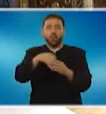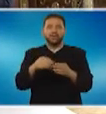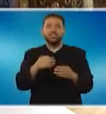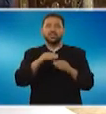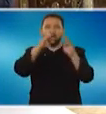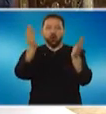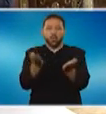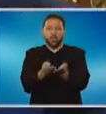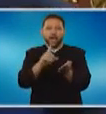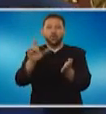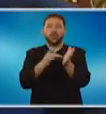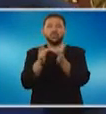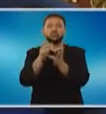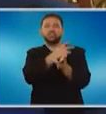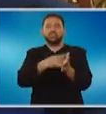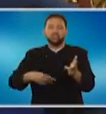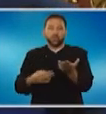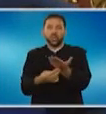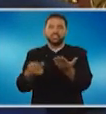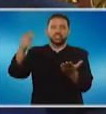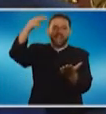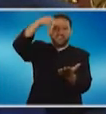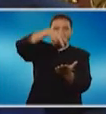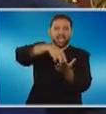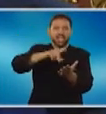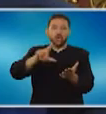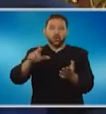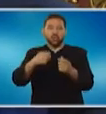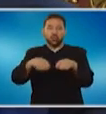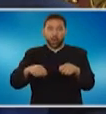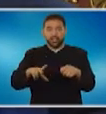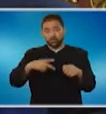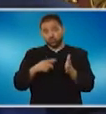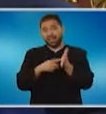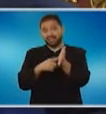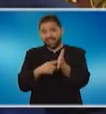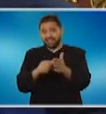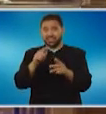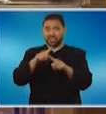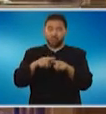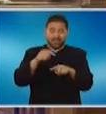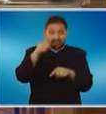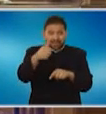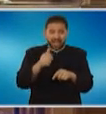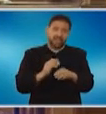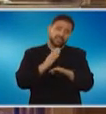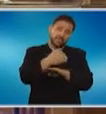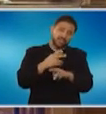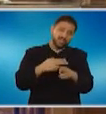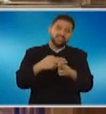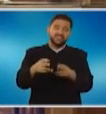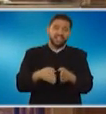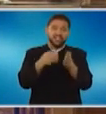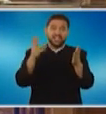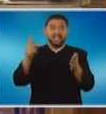adevărat că toate acestea sunt descrise, sunt prezentate prin revelație în Sfânta Scriptură, dar